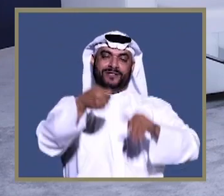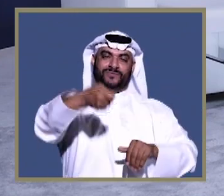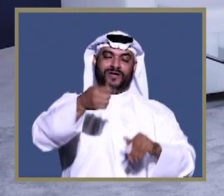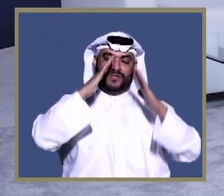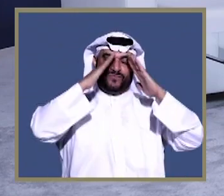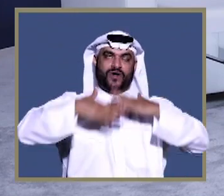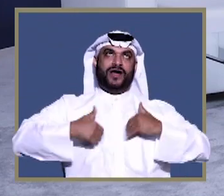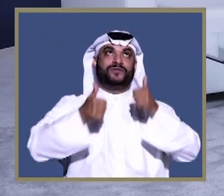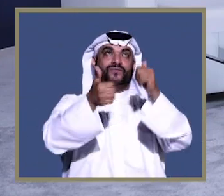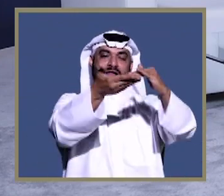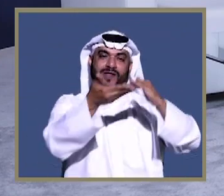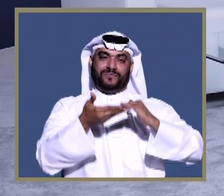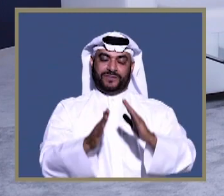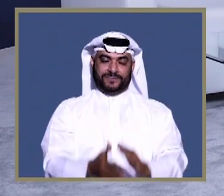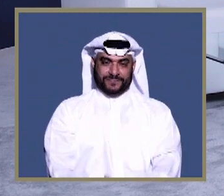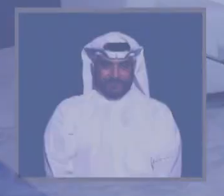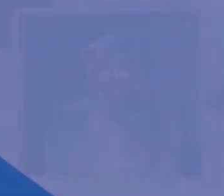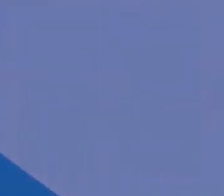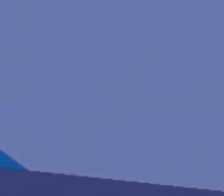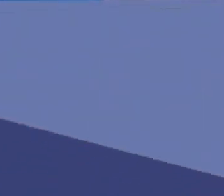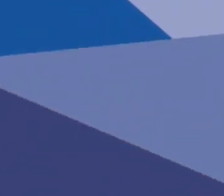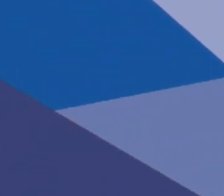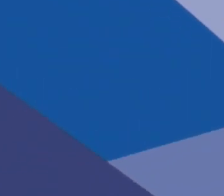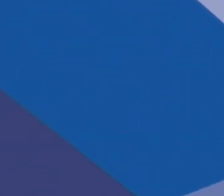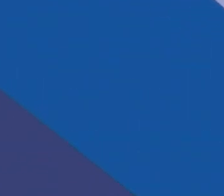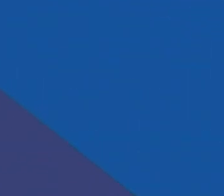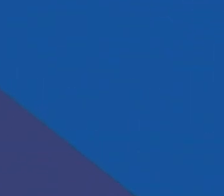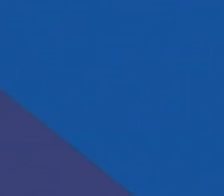الانتخابي، والله ولي التوفيق.